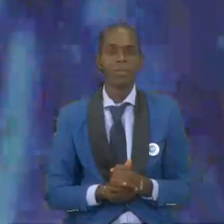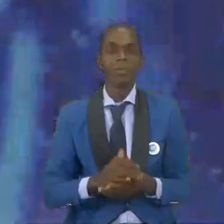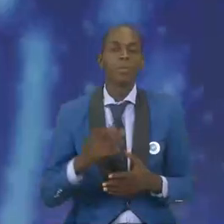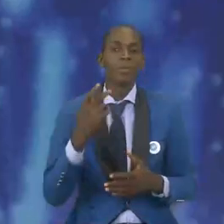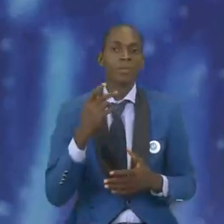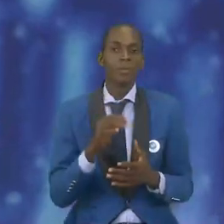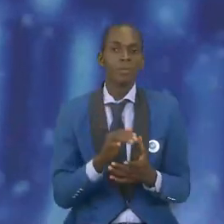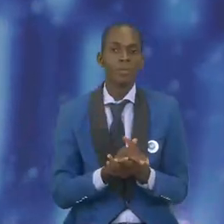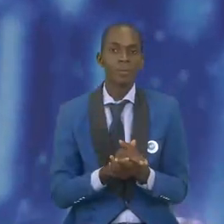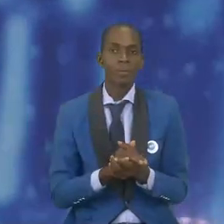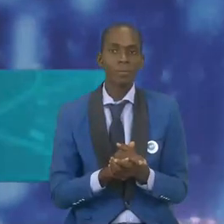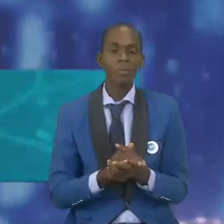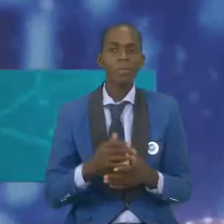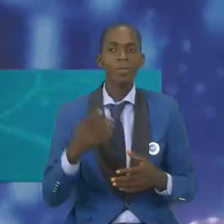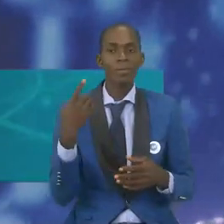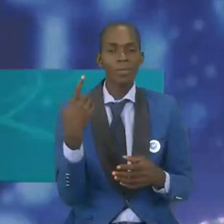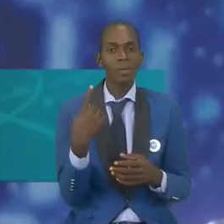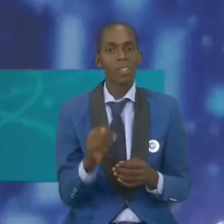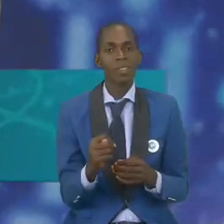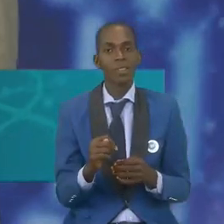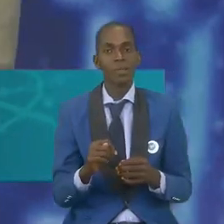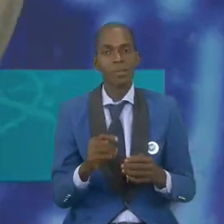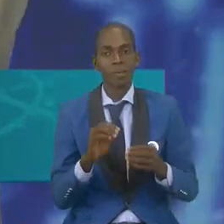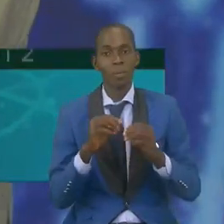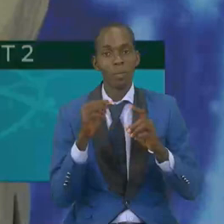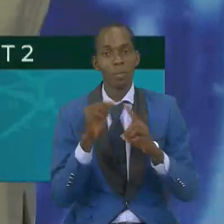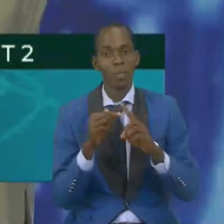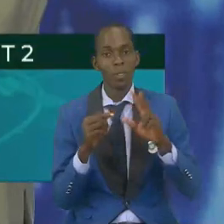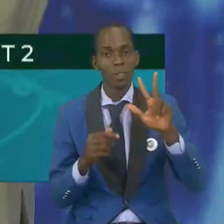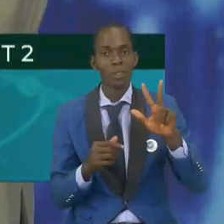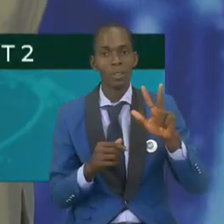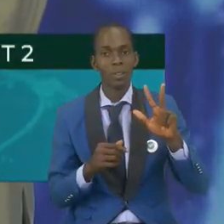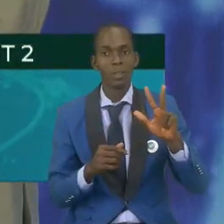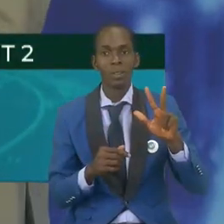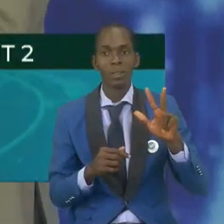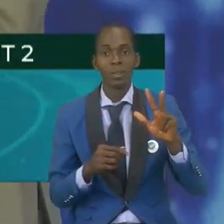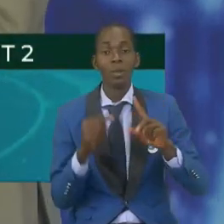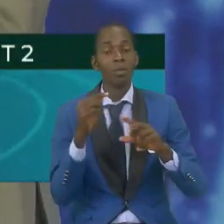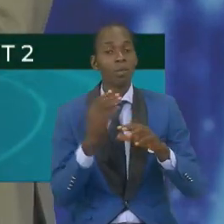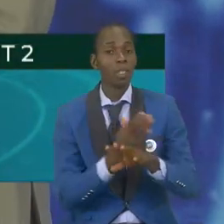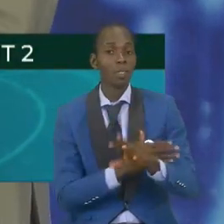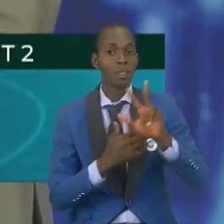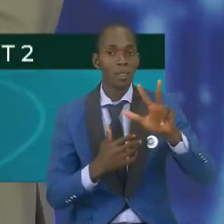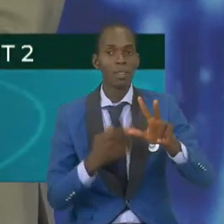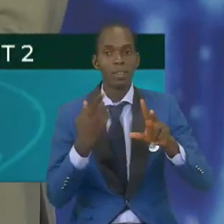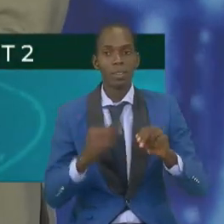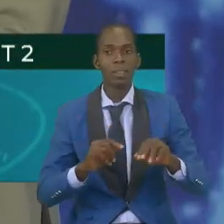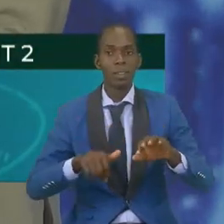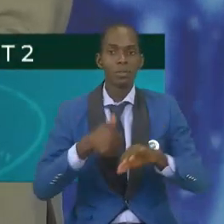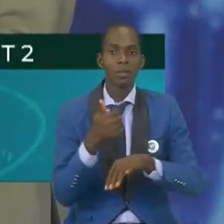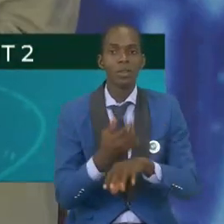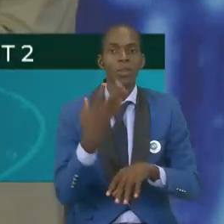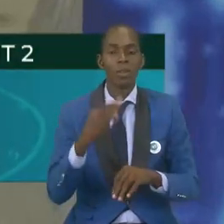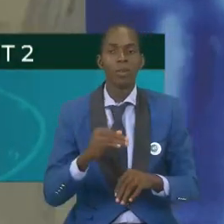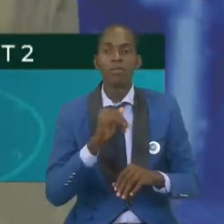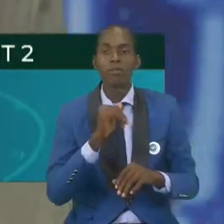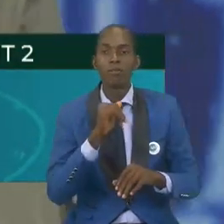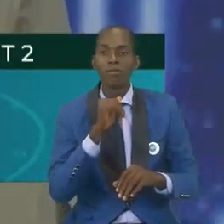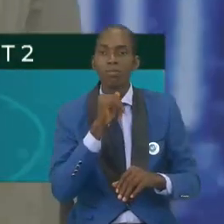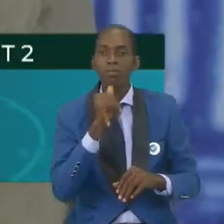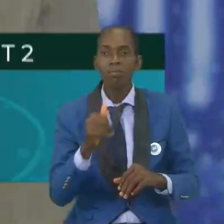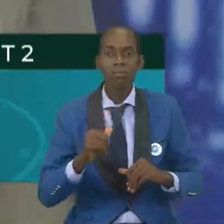Nous considérons le troisième élément maintenant, la confirmation de la protection indéniable. La